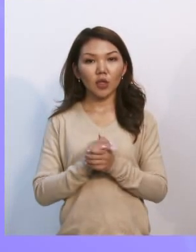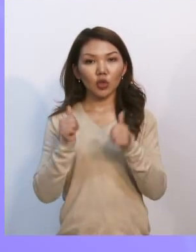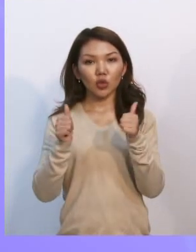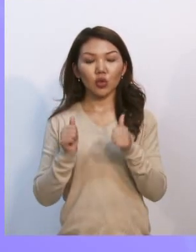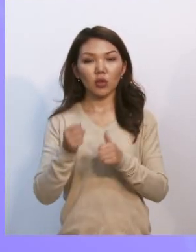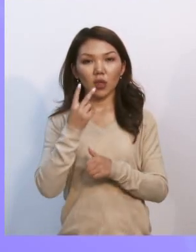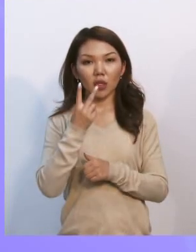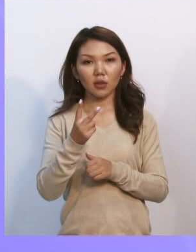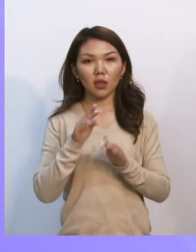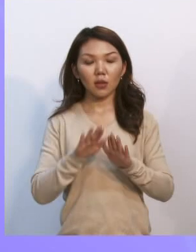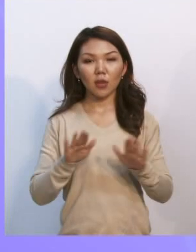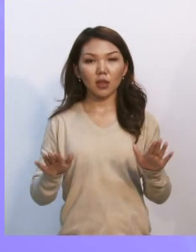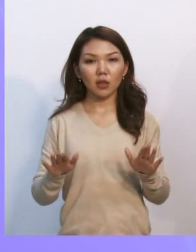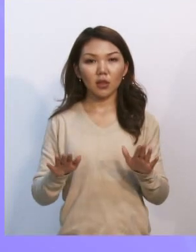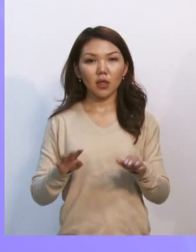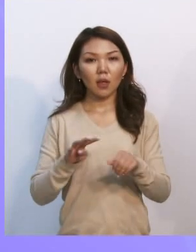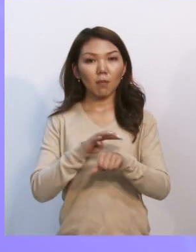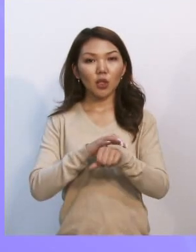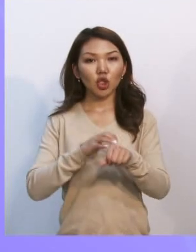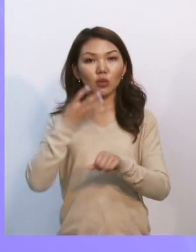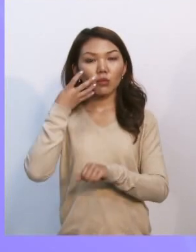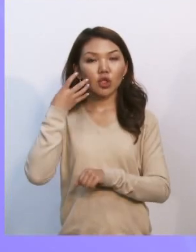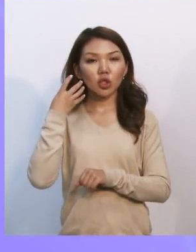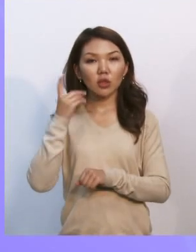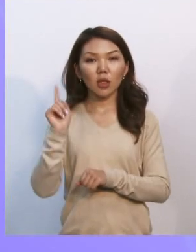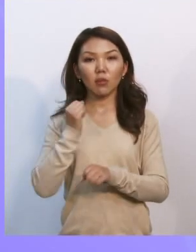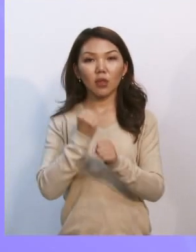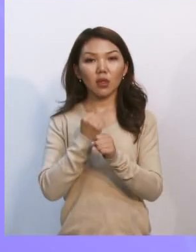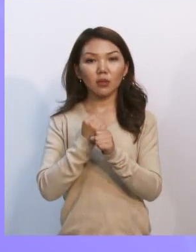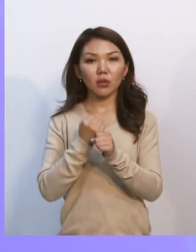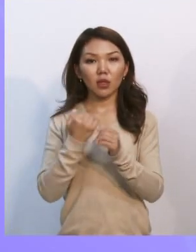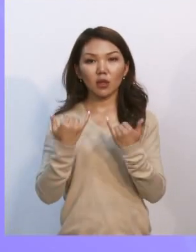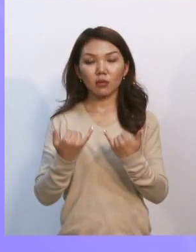Сүрөттү карасаңар балдар, мышык эмне кылып жатат?